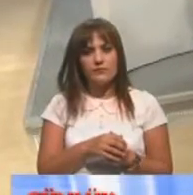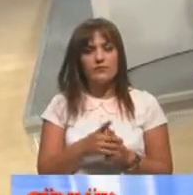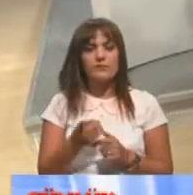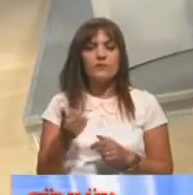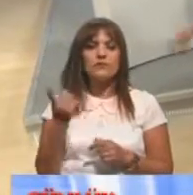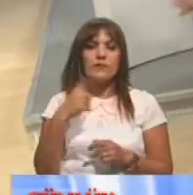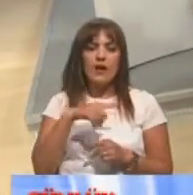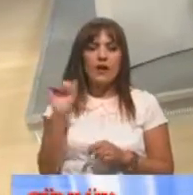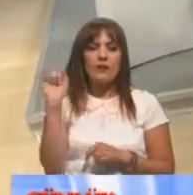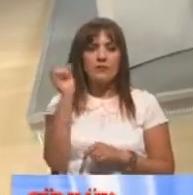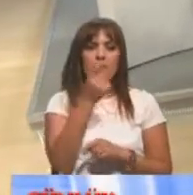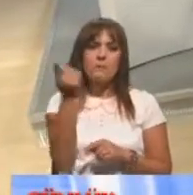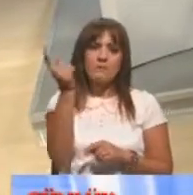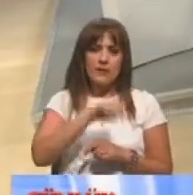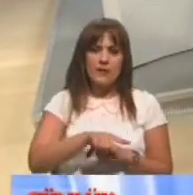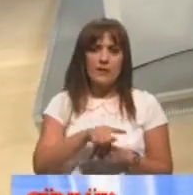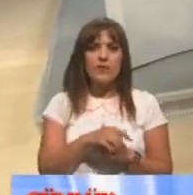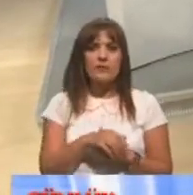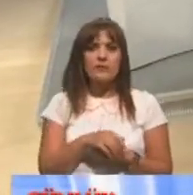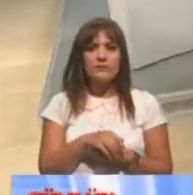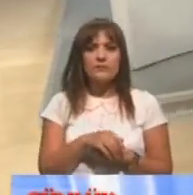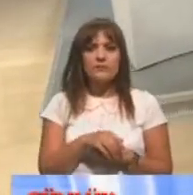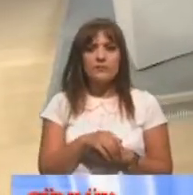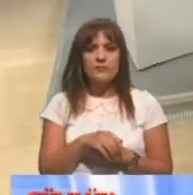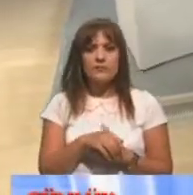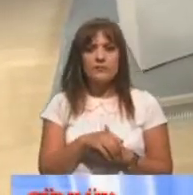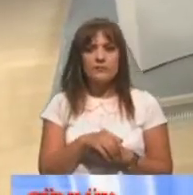Ve diğer tarafa bir kez daha.